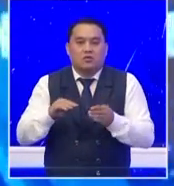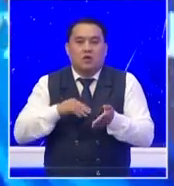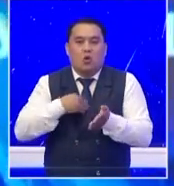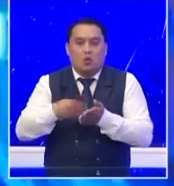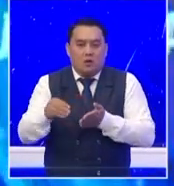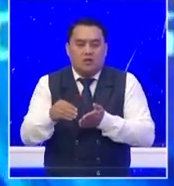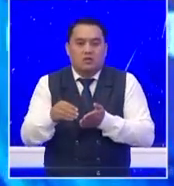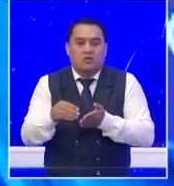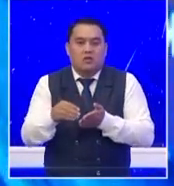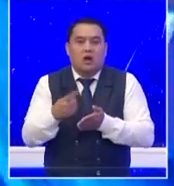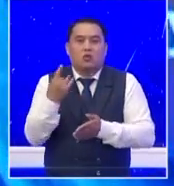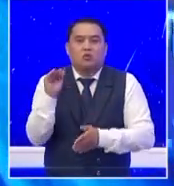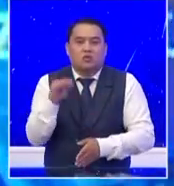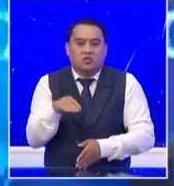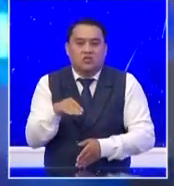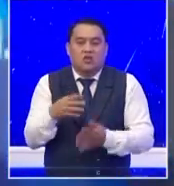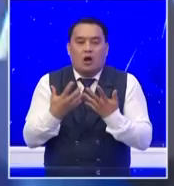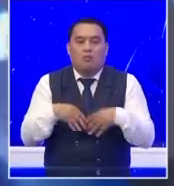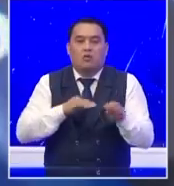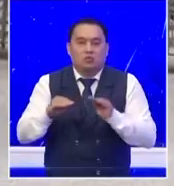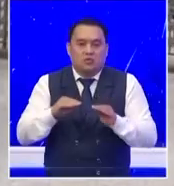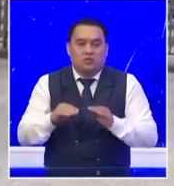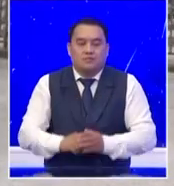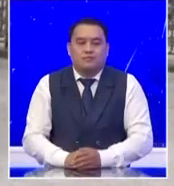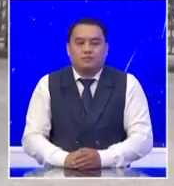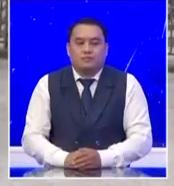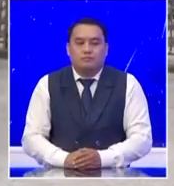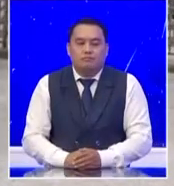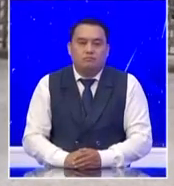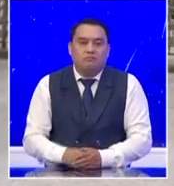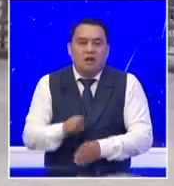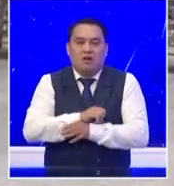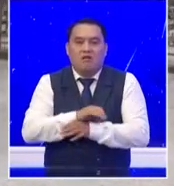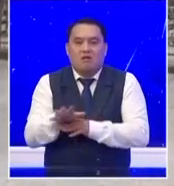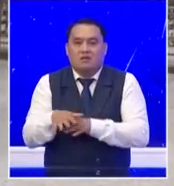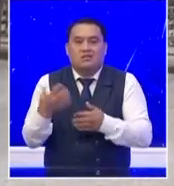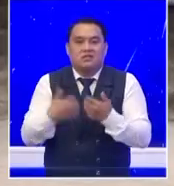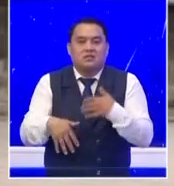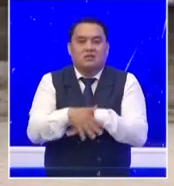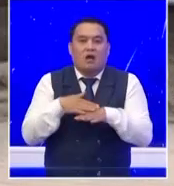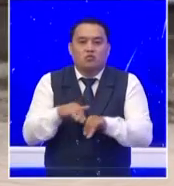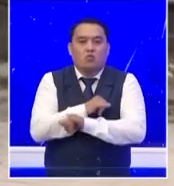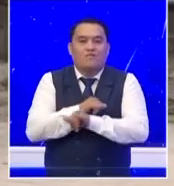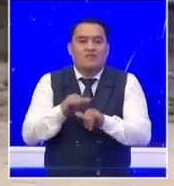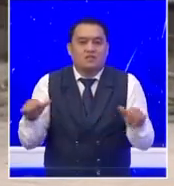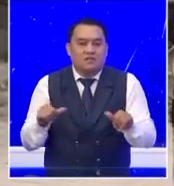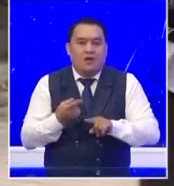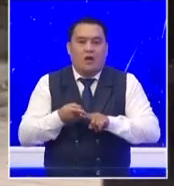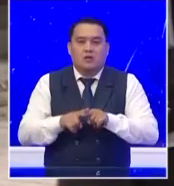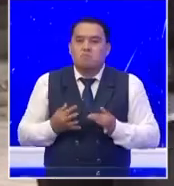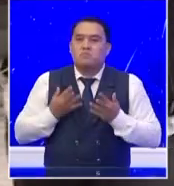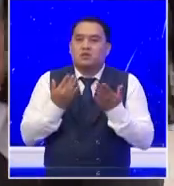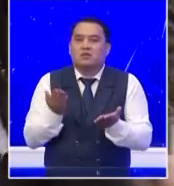закупить порядка 1000 аппаратов ИВЛ. Миграция коронавирусной инфекции среди населения с каждым днем нарастает, и, возможно,